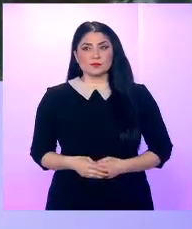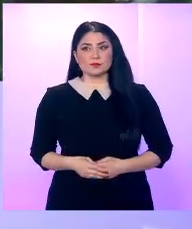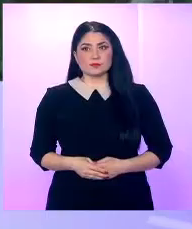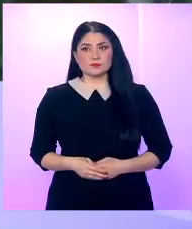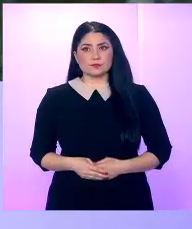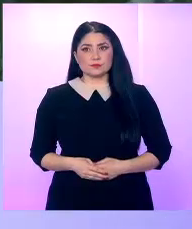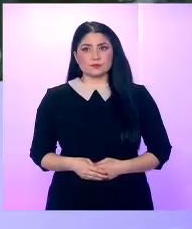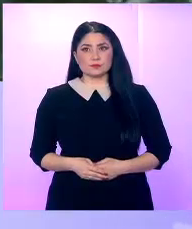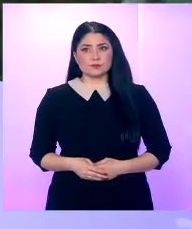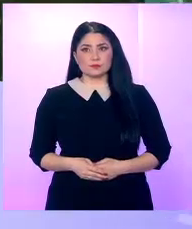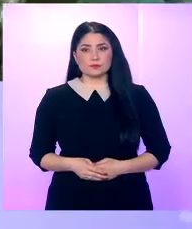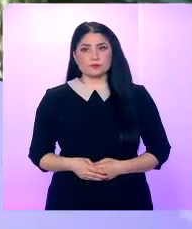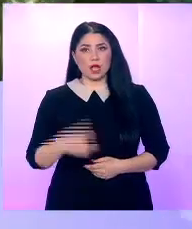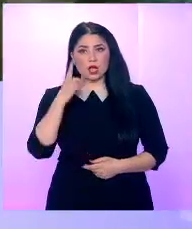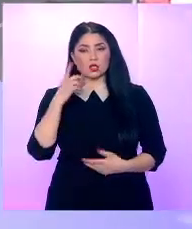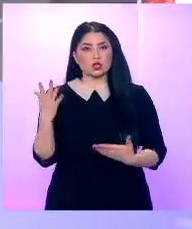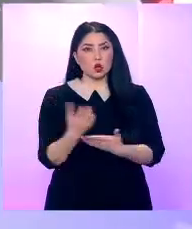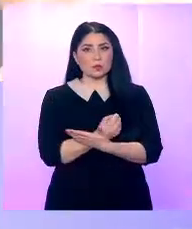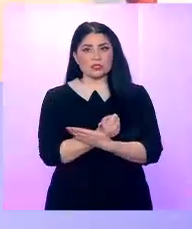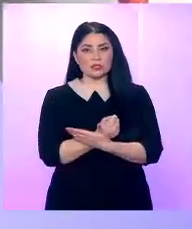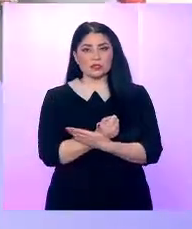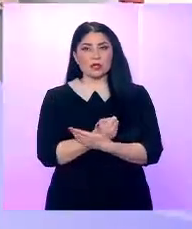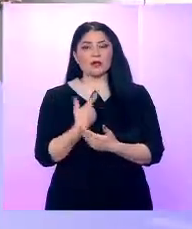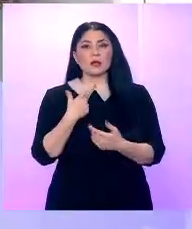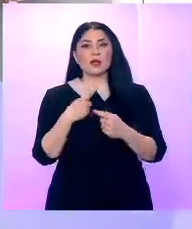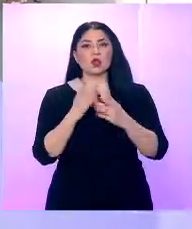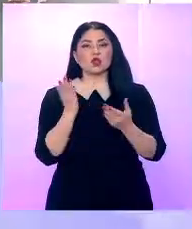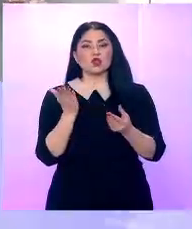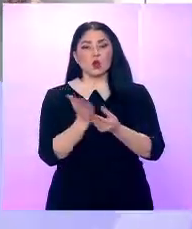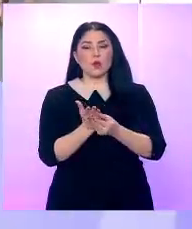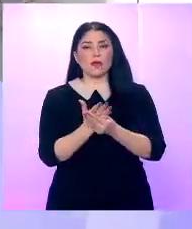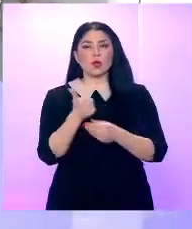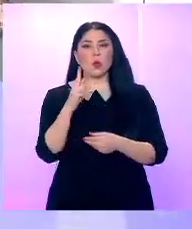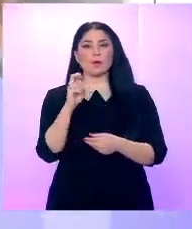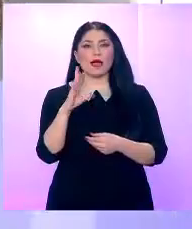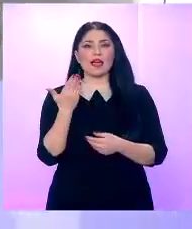astfel a încercat să obțină cât mai rapid emiterea documentelor de urbanism